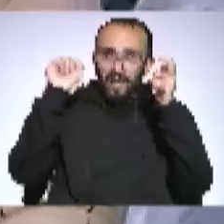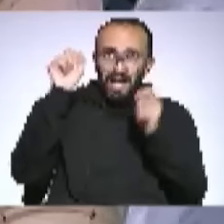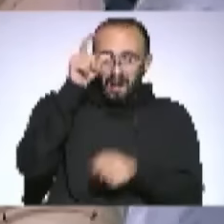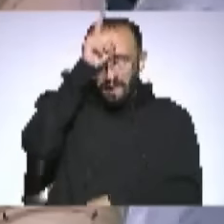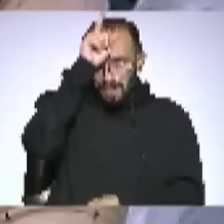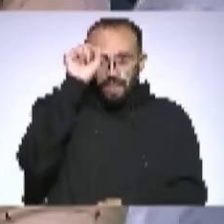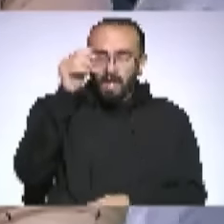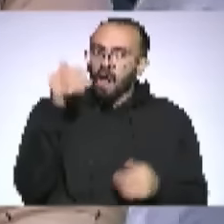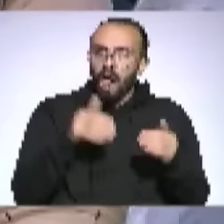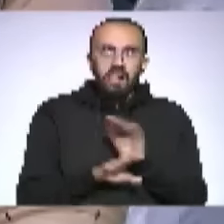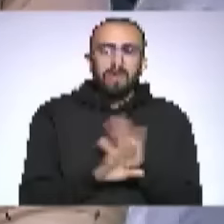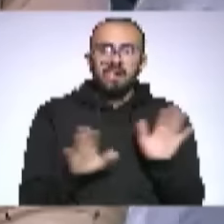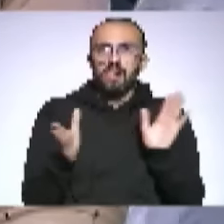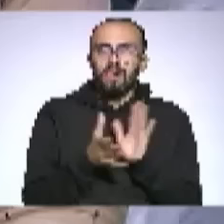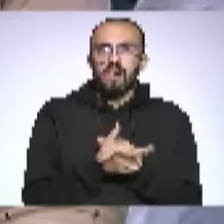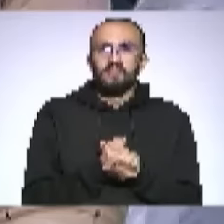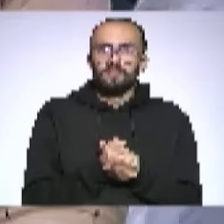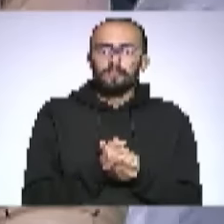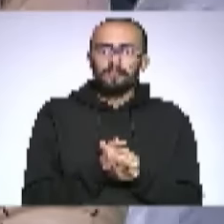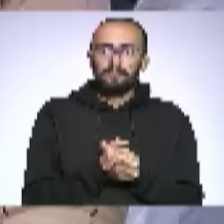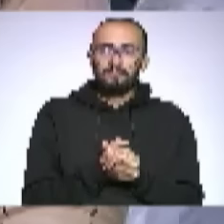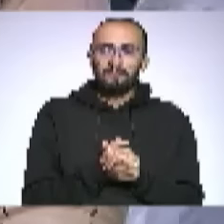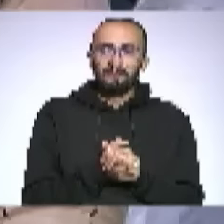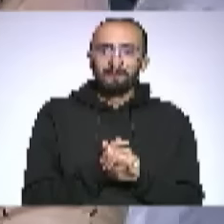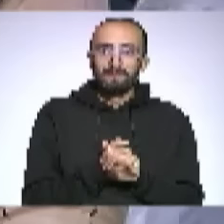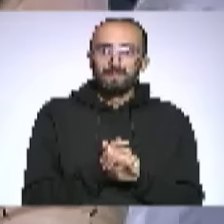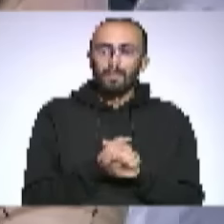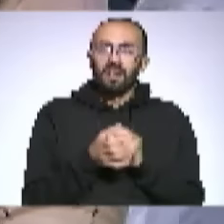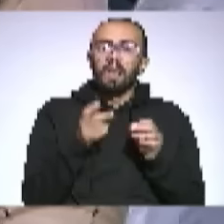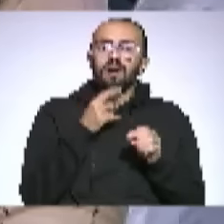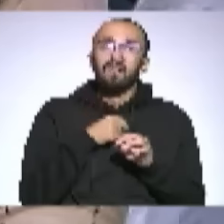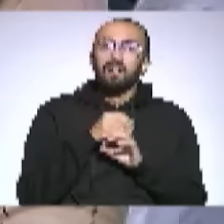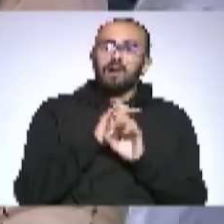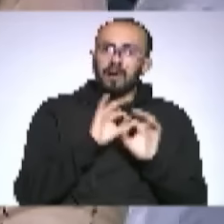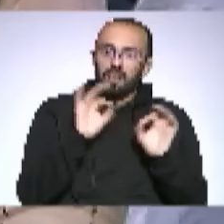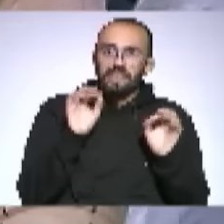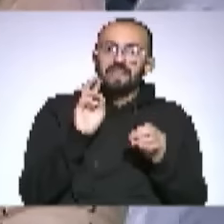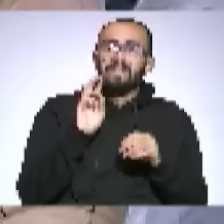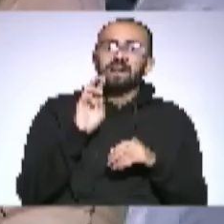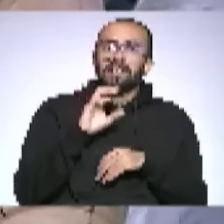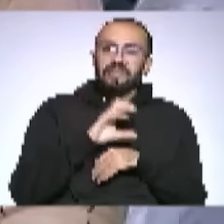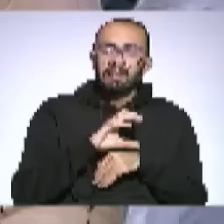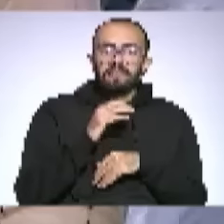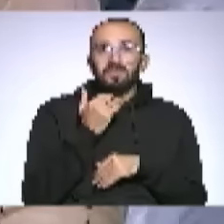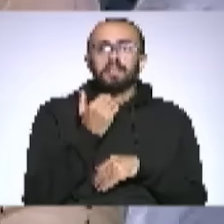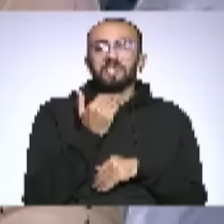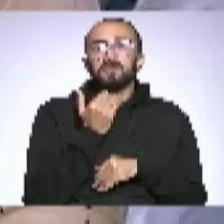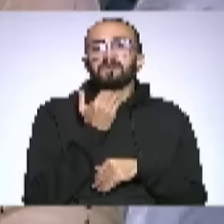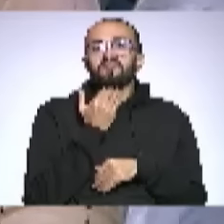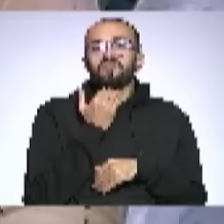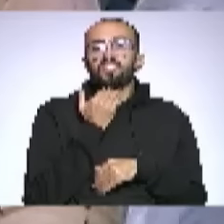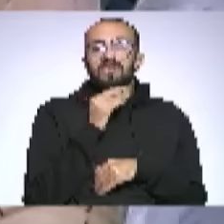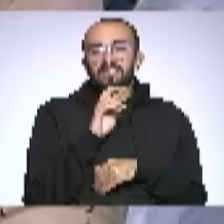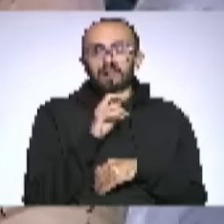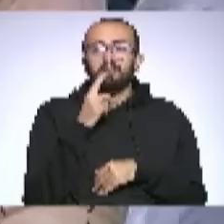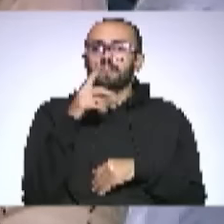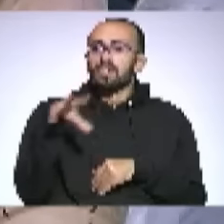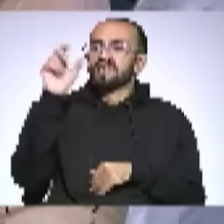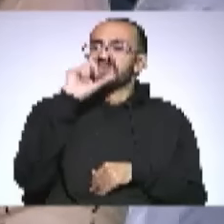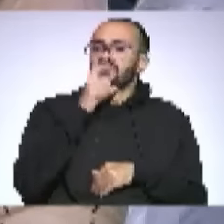محل سكنه بل وكان يرفض ا اخدنا انا واطفالي للكنيسه بحجه انه غير مسؤول عننا بل مسؤول عن خلاص